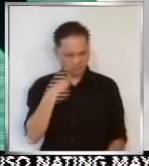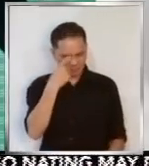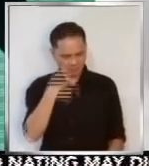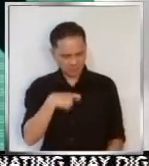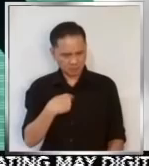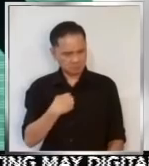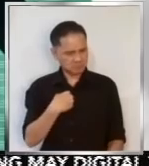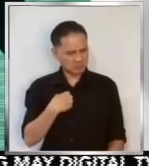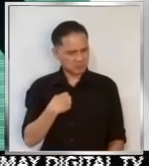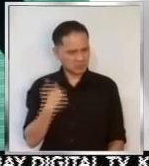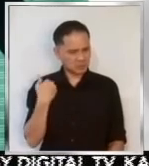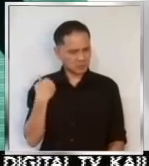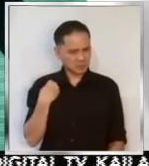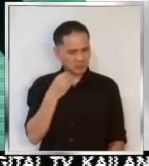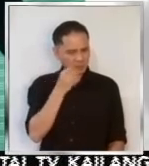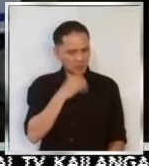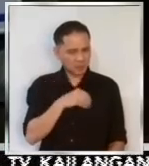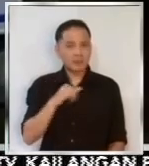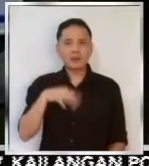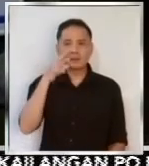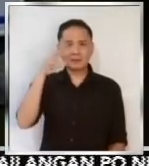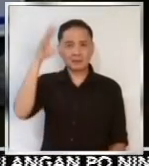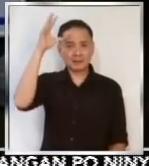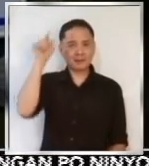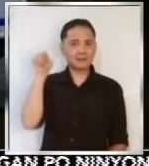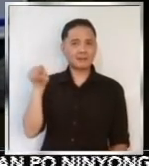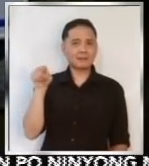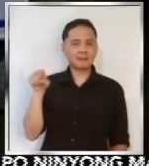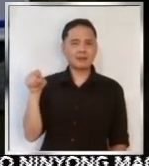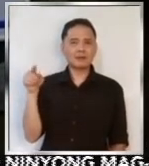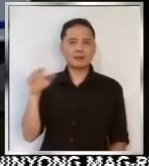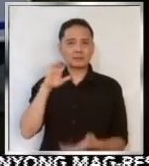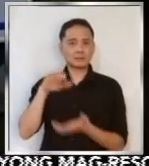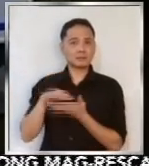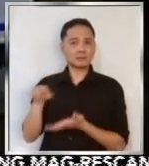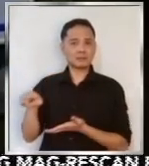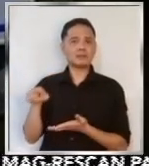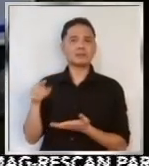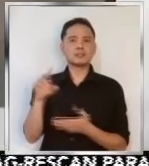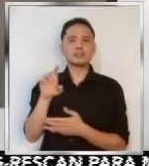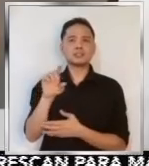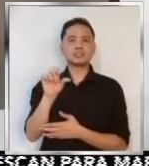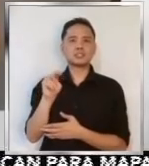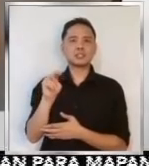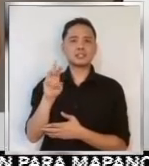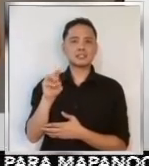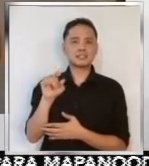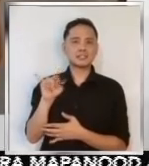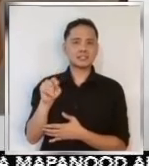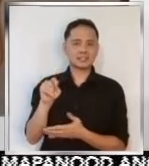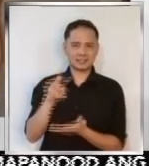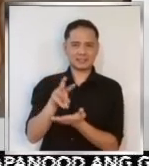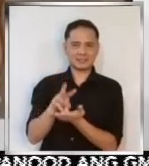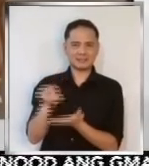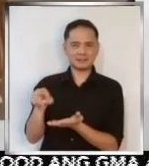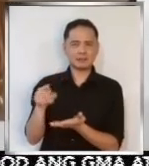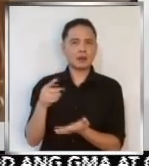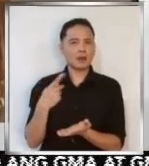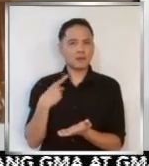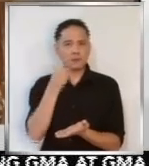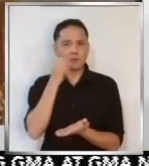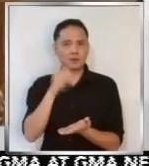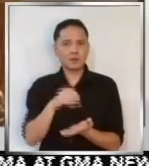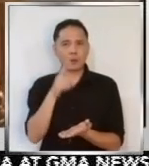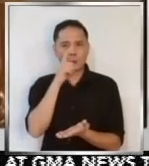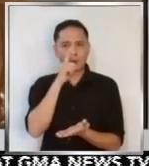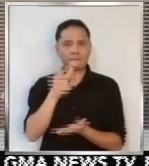isang mag-asawang taga General Santos City. Ang umorder ng sandamakmak na pagkain ang kanilang 5 taong gulang na anak gamit ang isang food